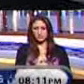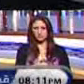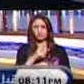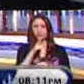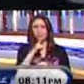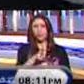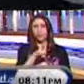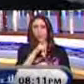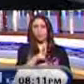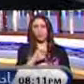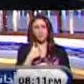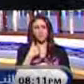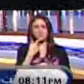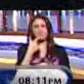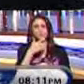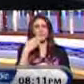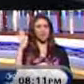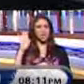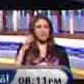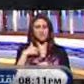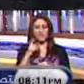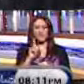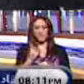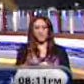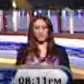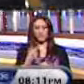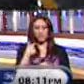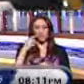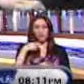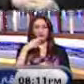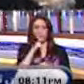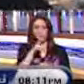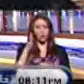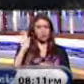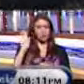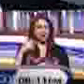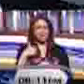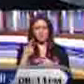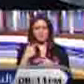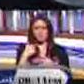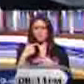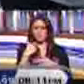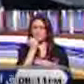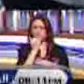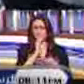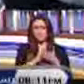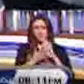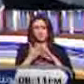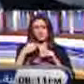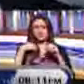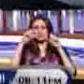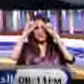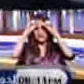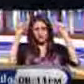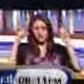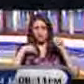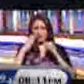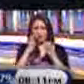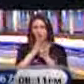ايه لما مفيش اي حاجة هو عملها عشان يعترف بيها؟ رحنا احنا للسفارة في مصر ورحنا للخارجية ورحنا لكل